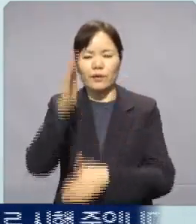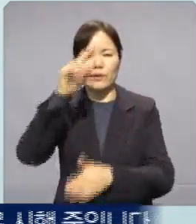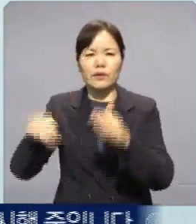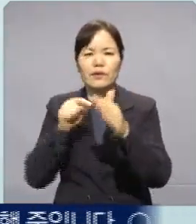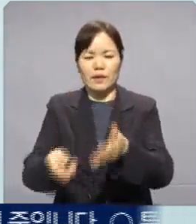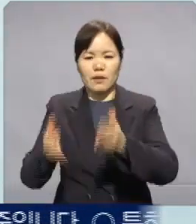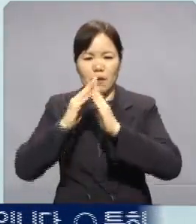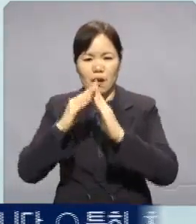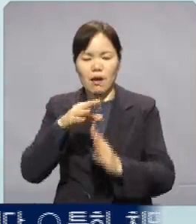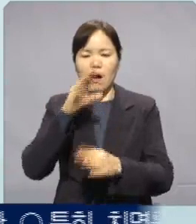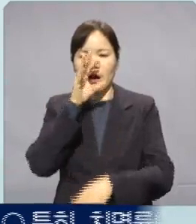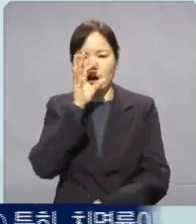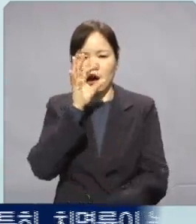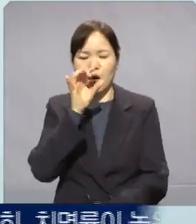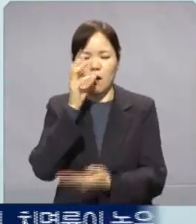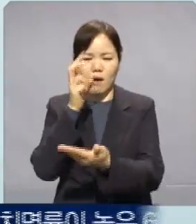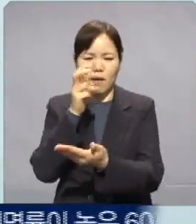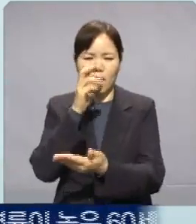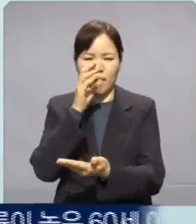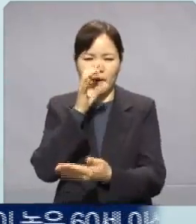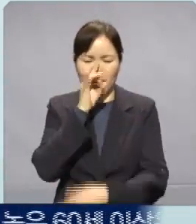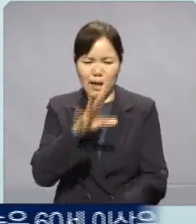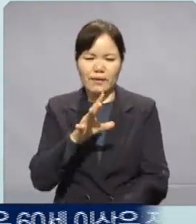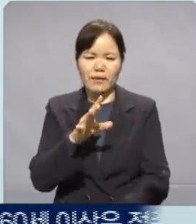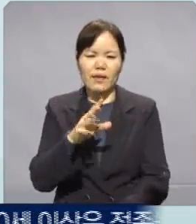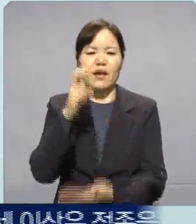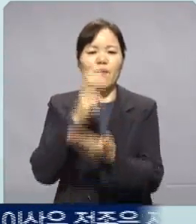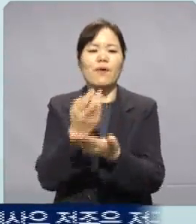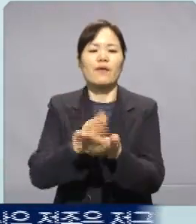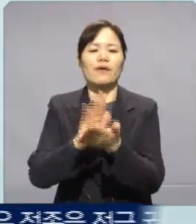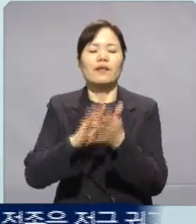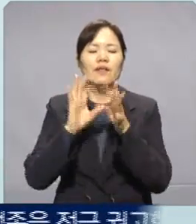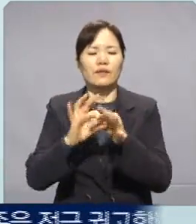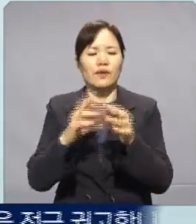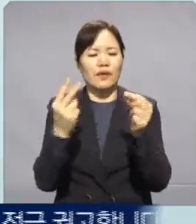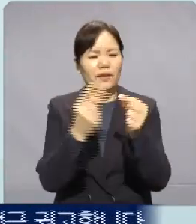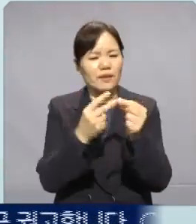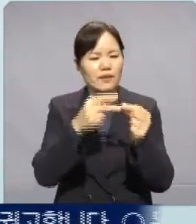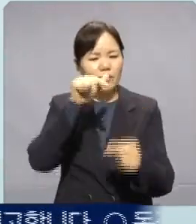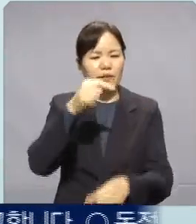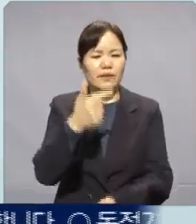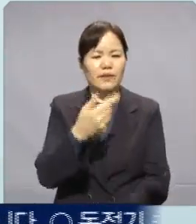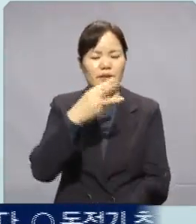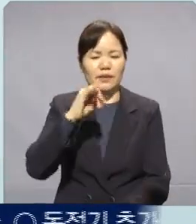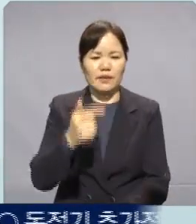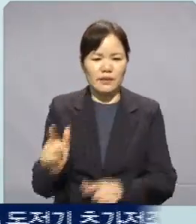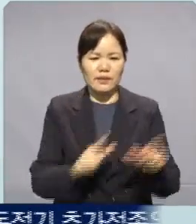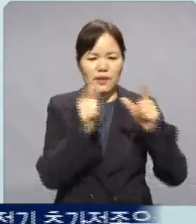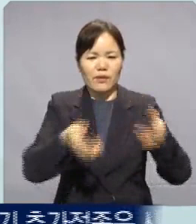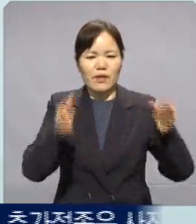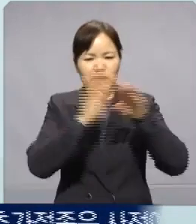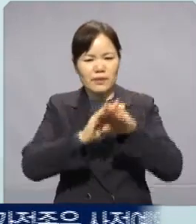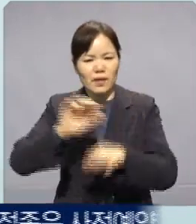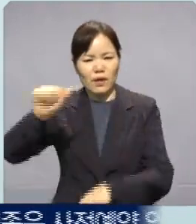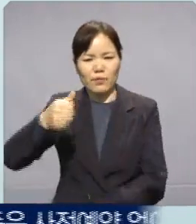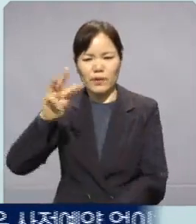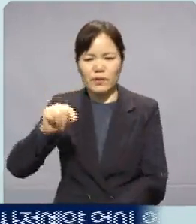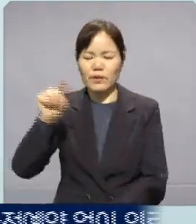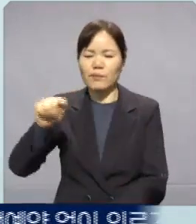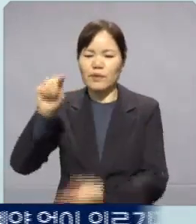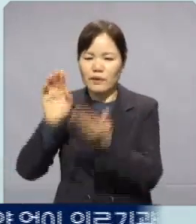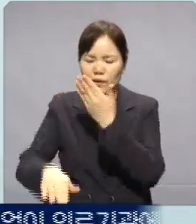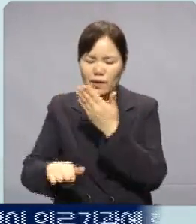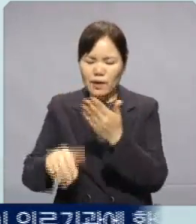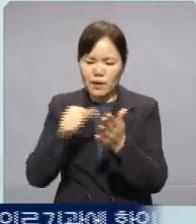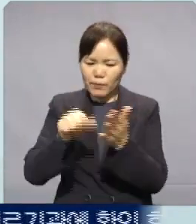있습니다. 정부는 법 개정을 통해 제2종 근린생활시설에 500제곱미터 이하로 물류센터 조성